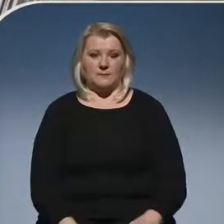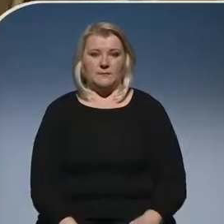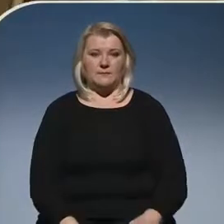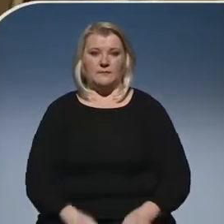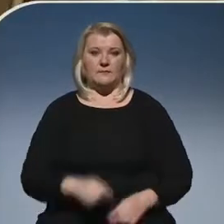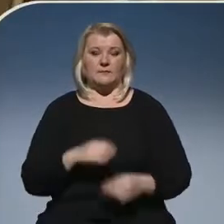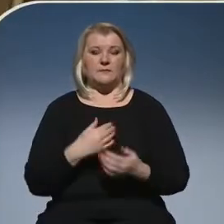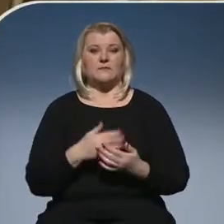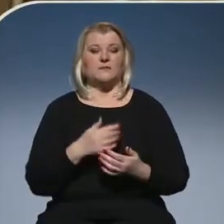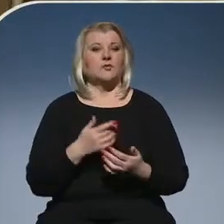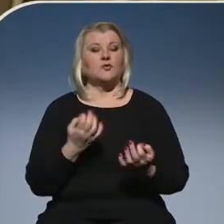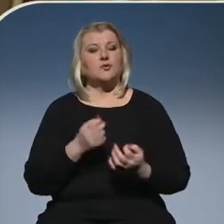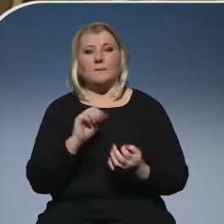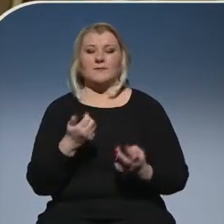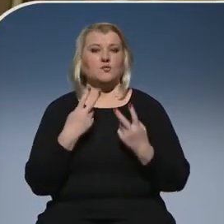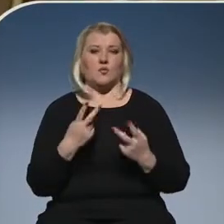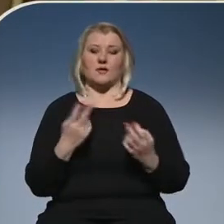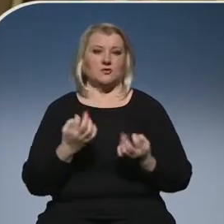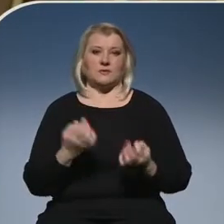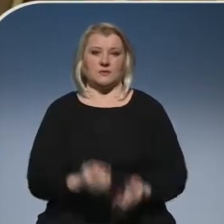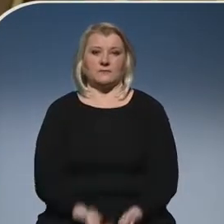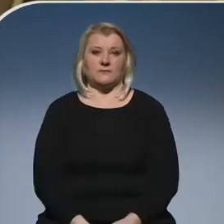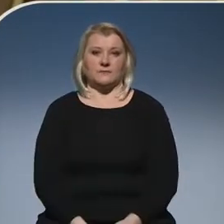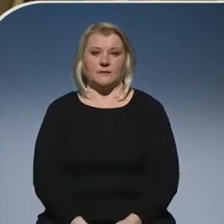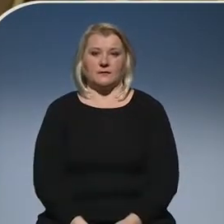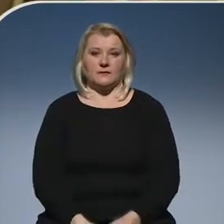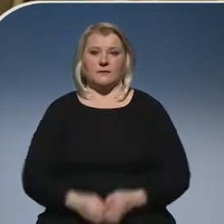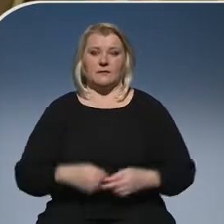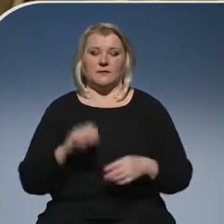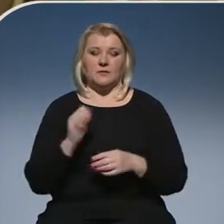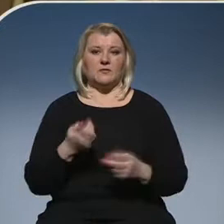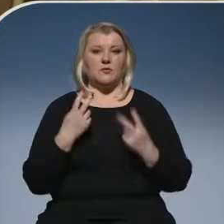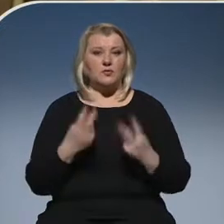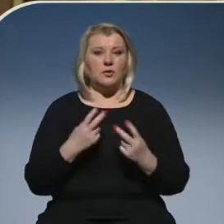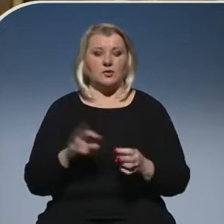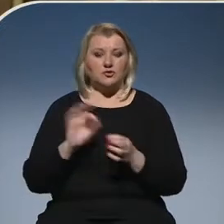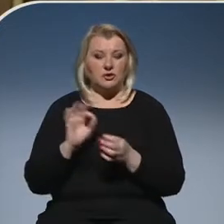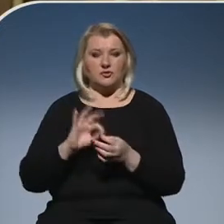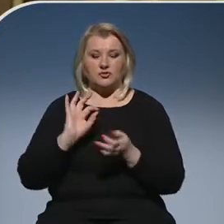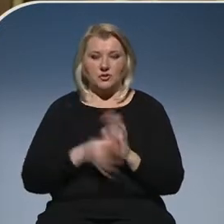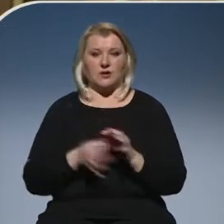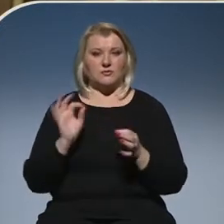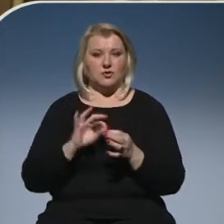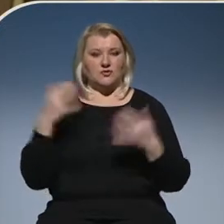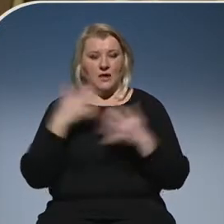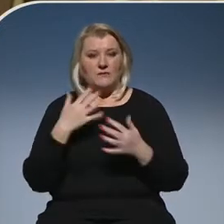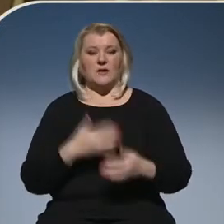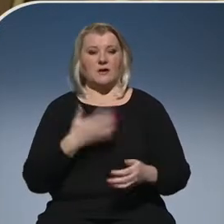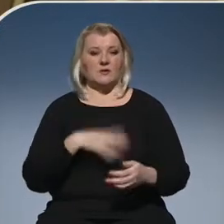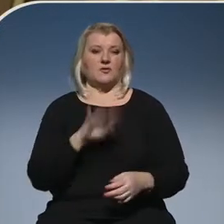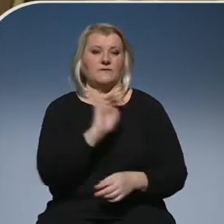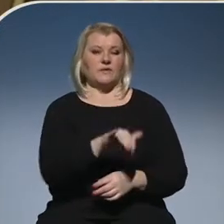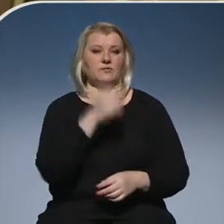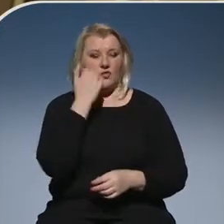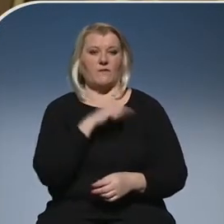vlastně to, co je nejdůležitější? Asi to nejdůležitější je, šetřete čas, šetřete své nervy a svěřte to člověku, který se